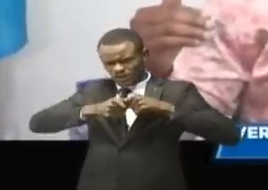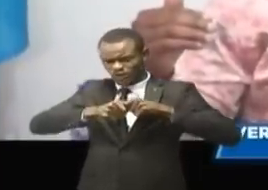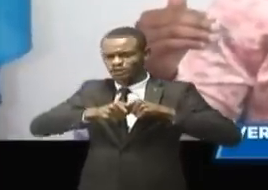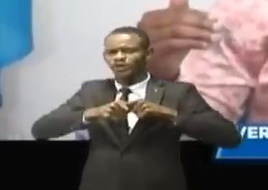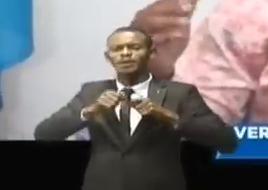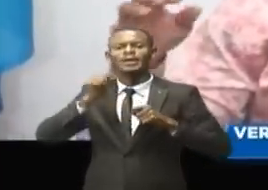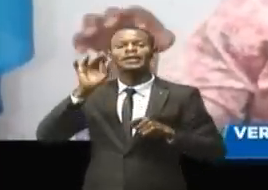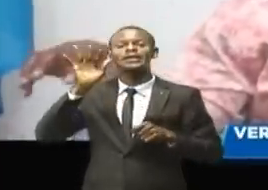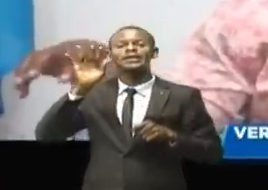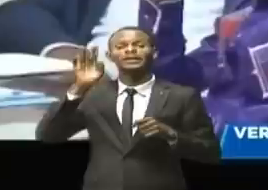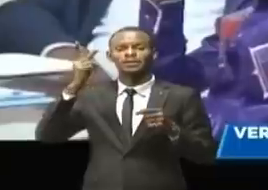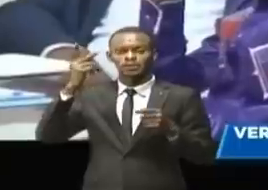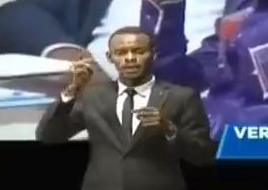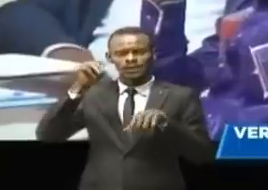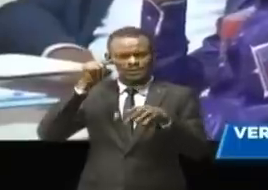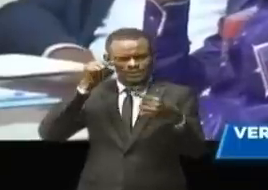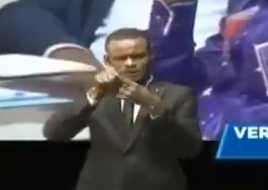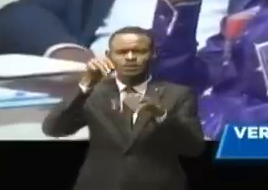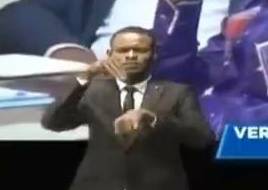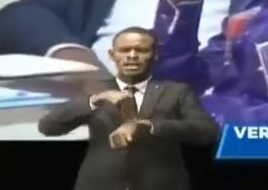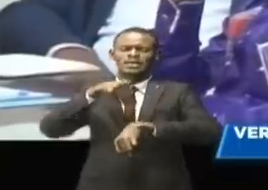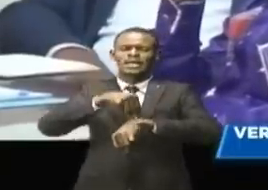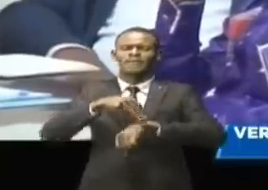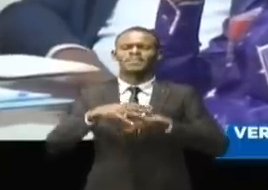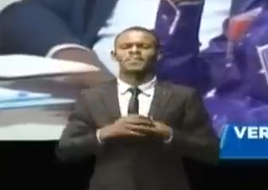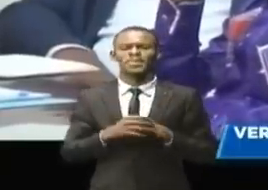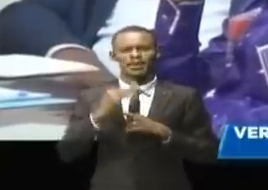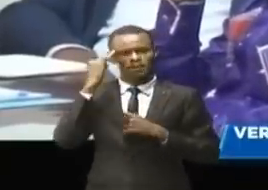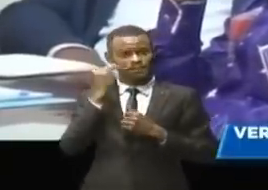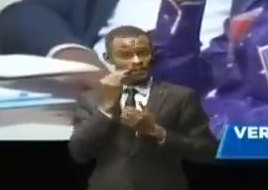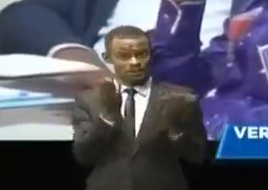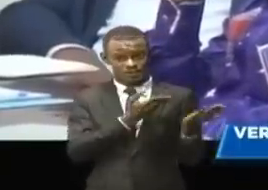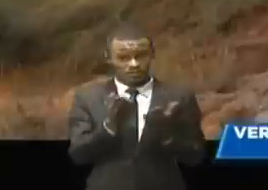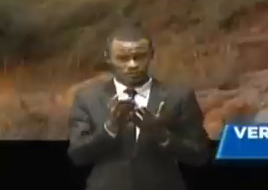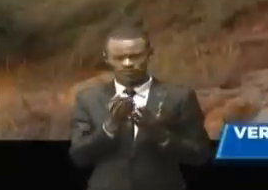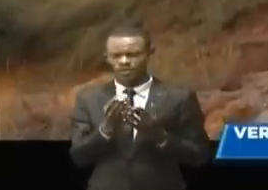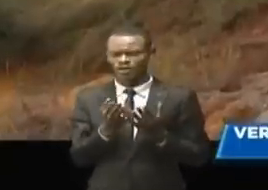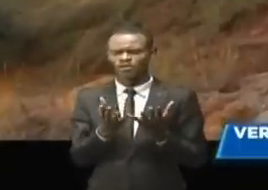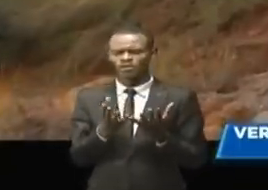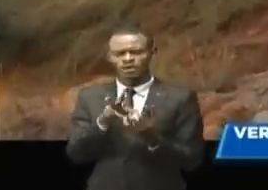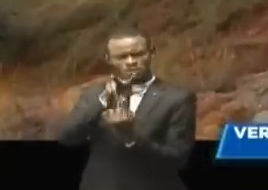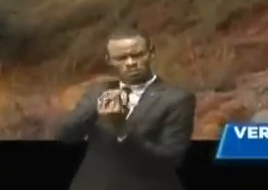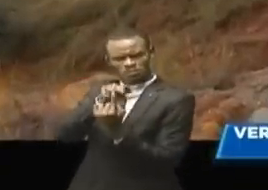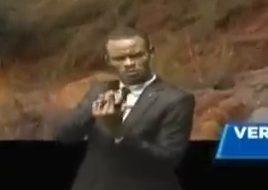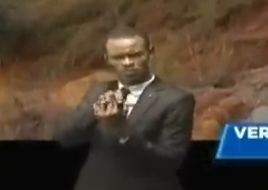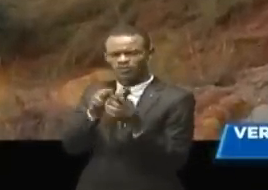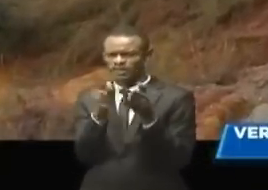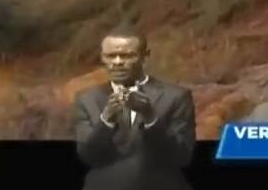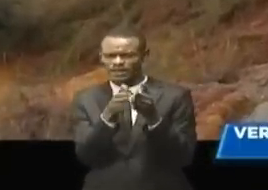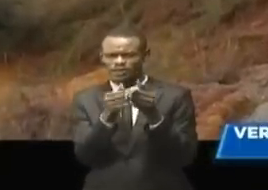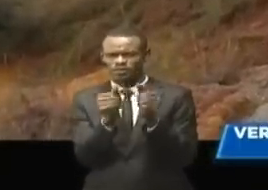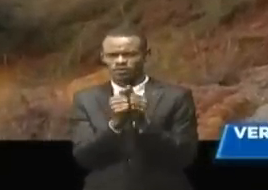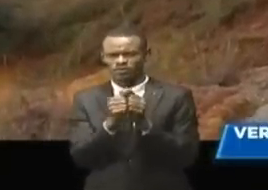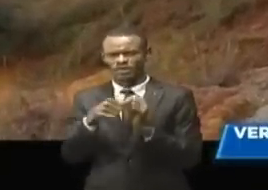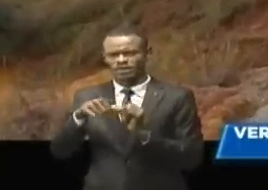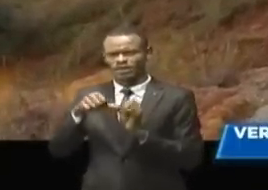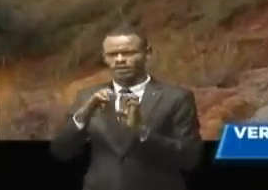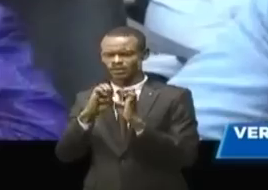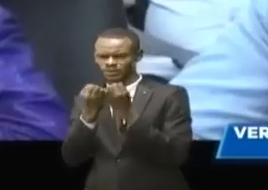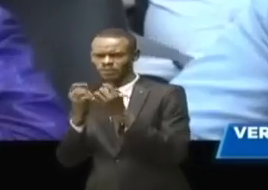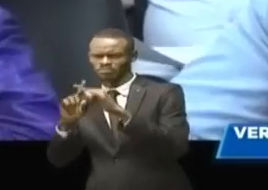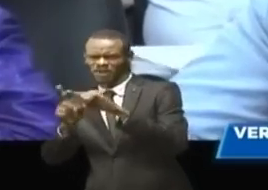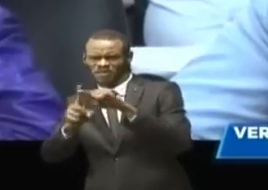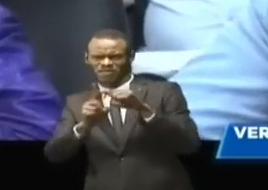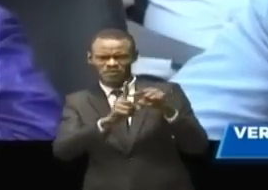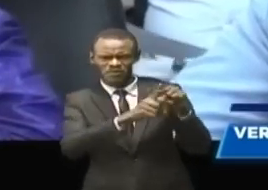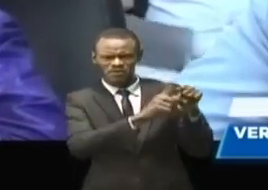nouvelle séance de travail avec la Société nationale de chemins de fer du Congo, la Société nationale de transport et des ports et le partenaire du